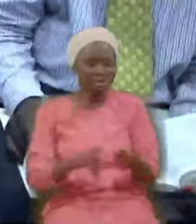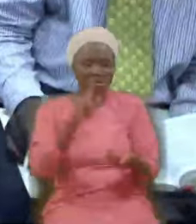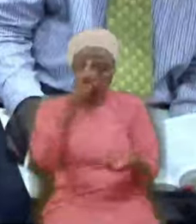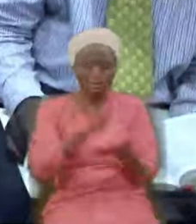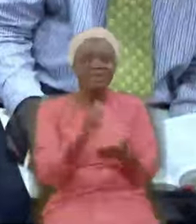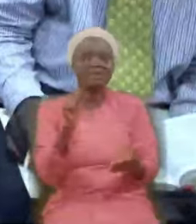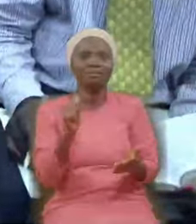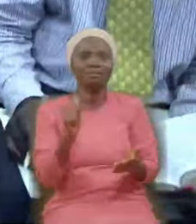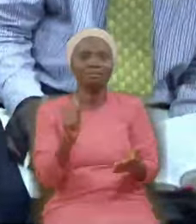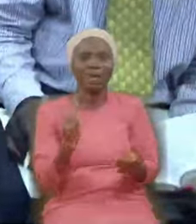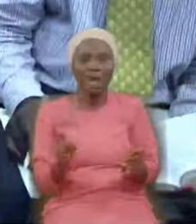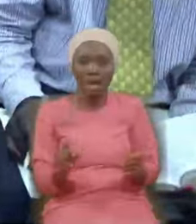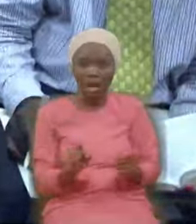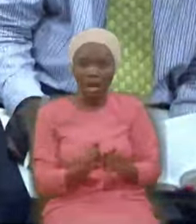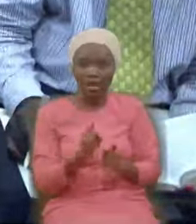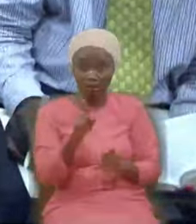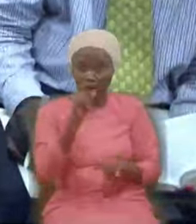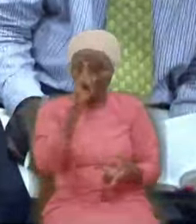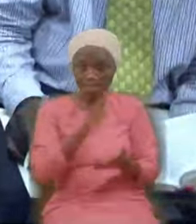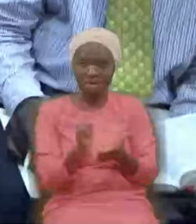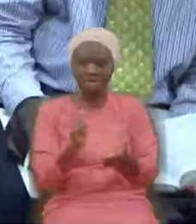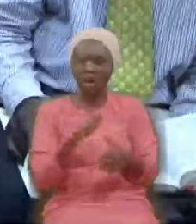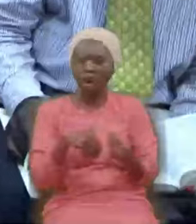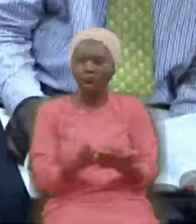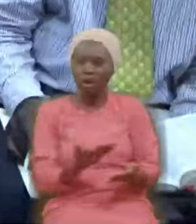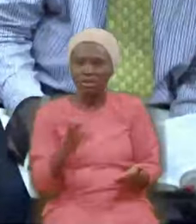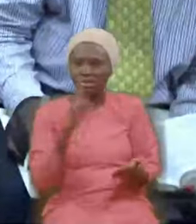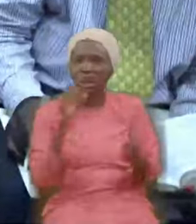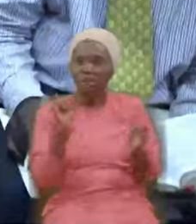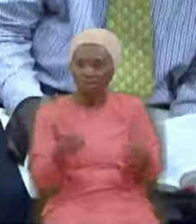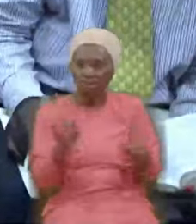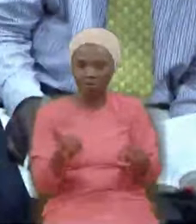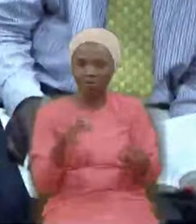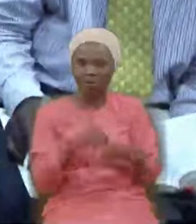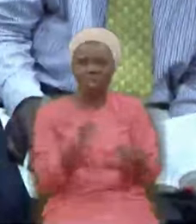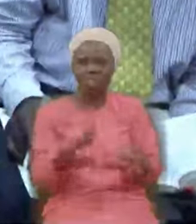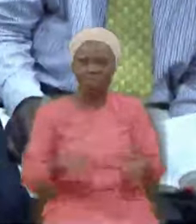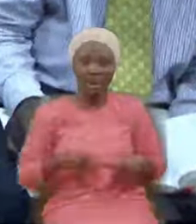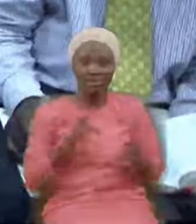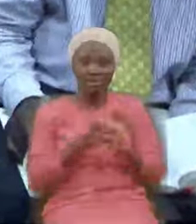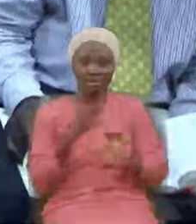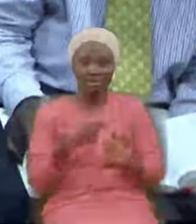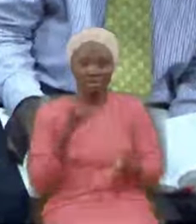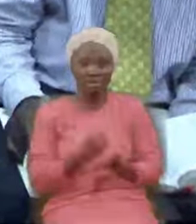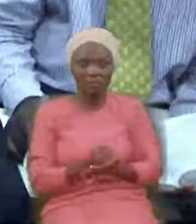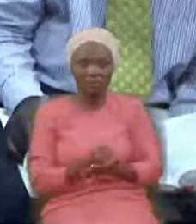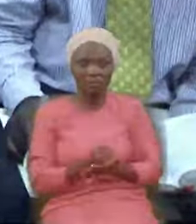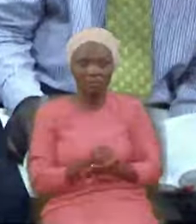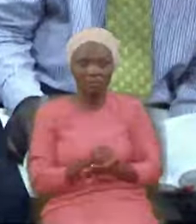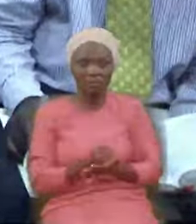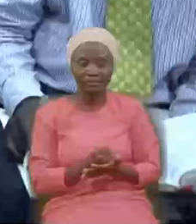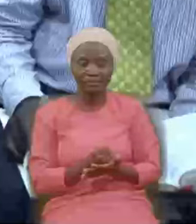je suis venu croire. Quand vous croyez, alors tout est possible dans votre vie au nom de Jésus.